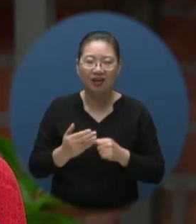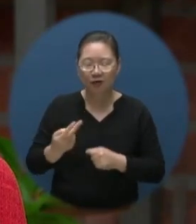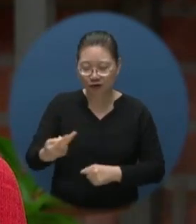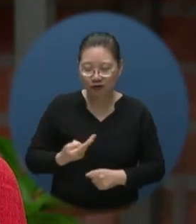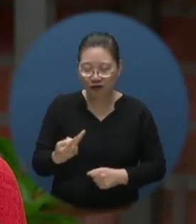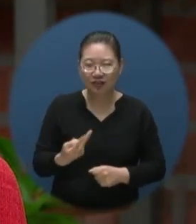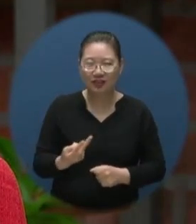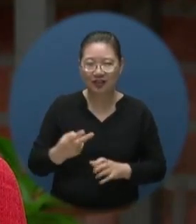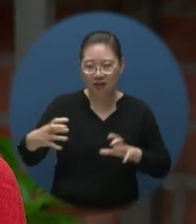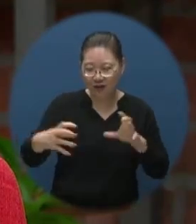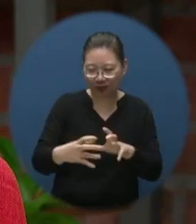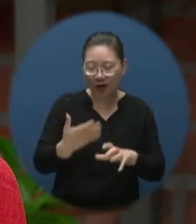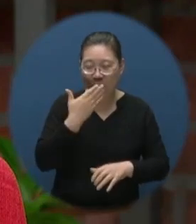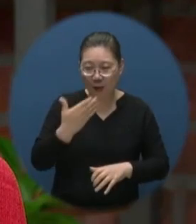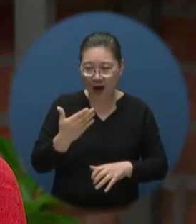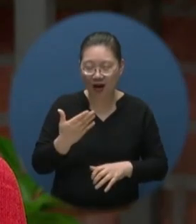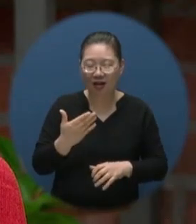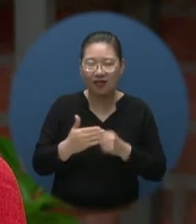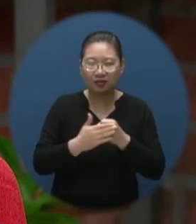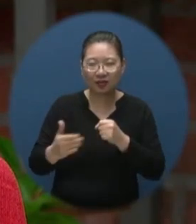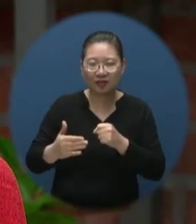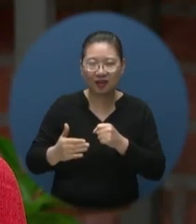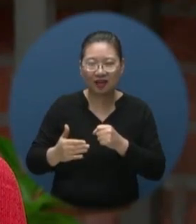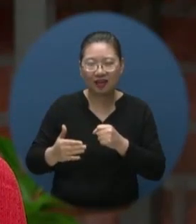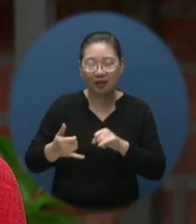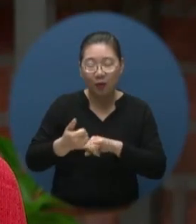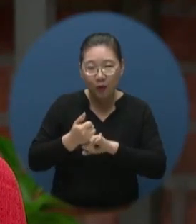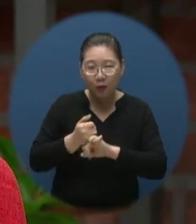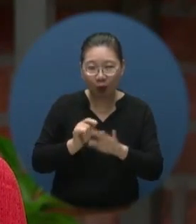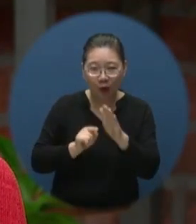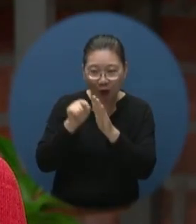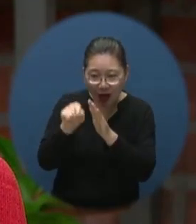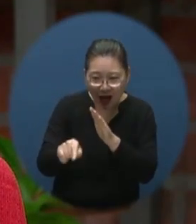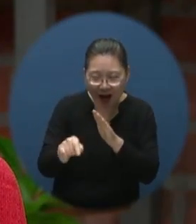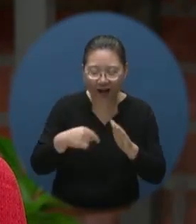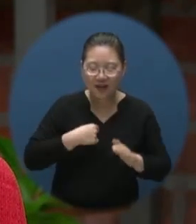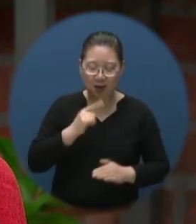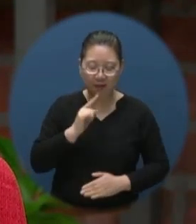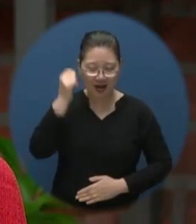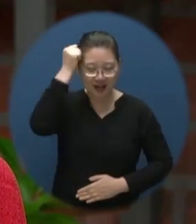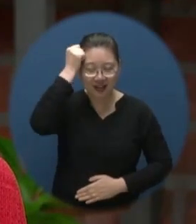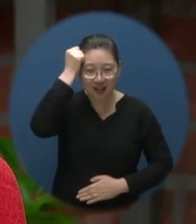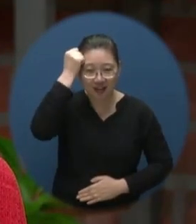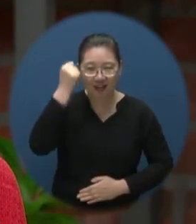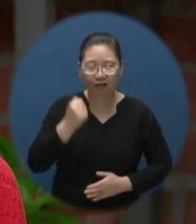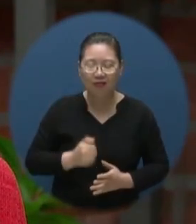우리 둘이가 하면 되니까 꼭 가글 내 말 잊지 말고